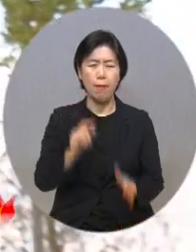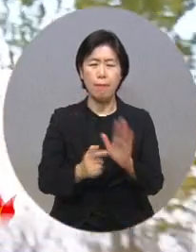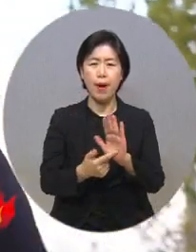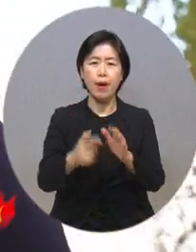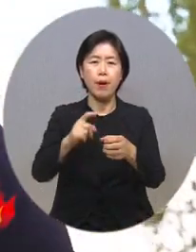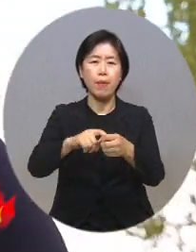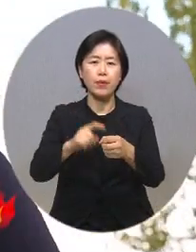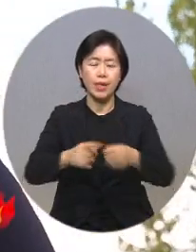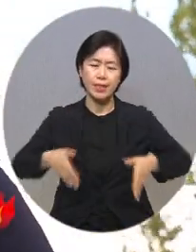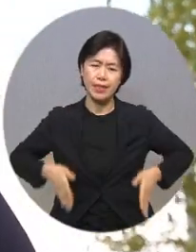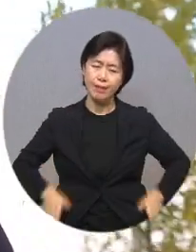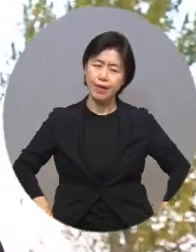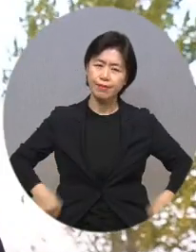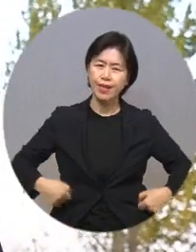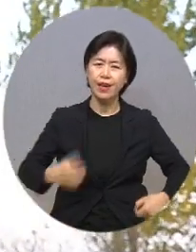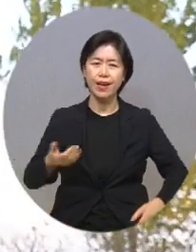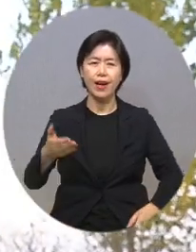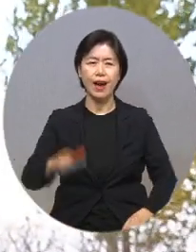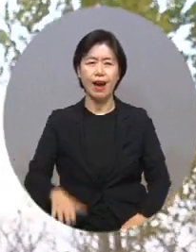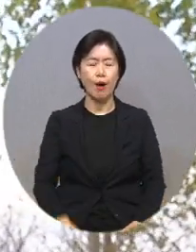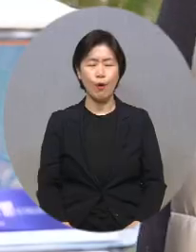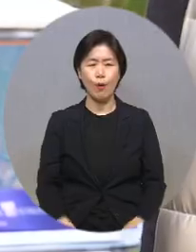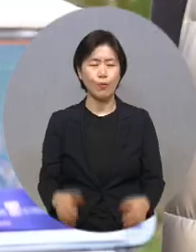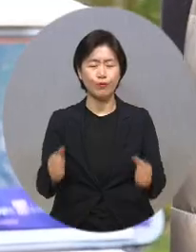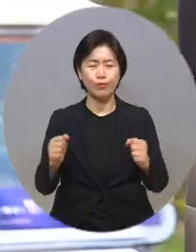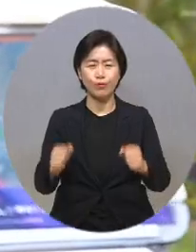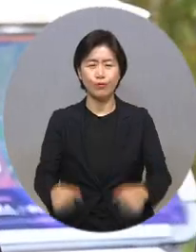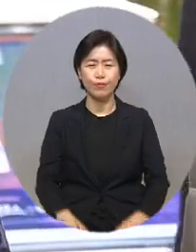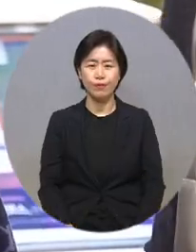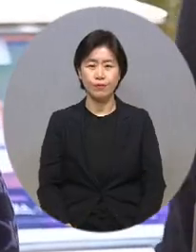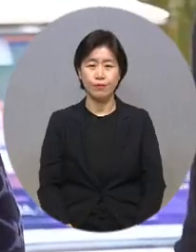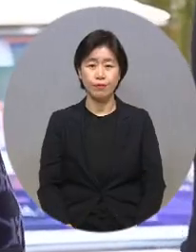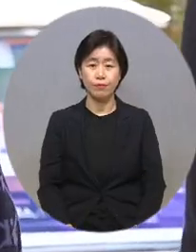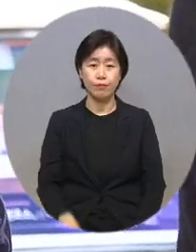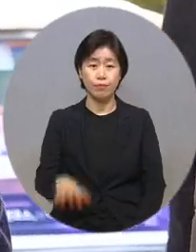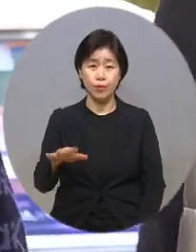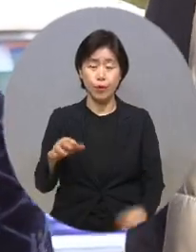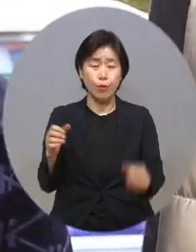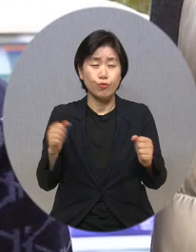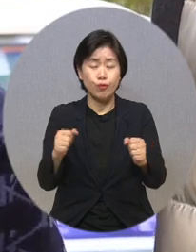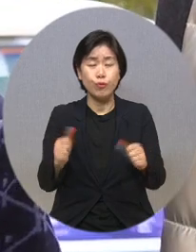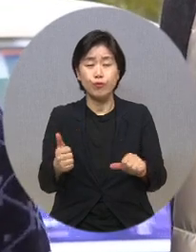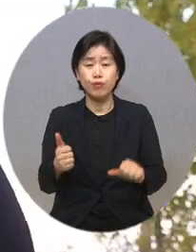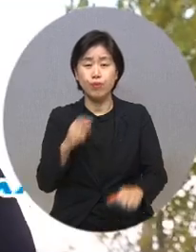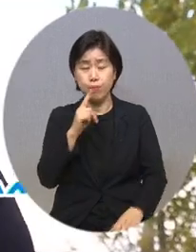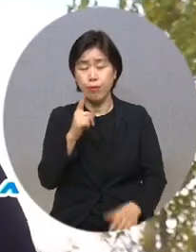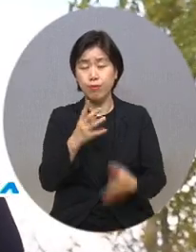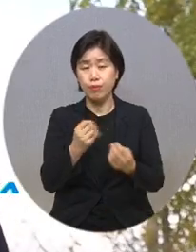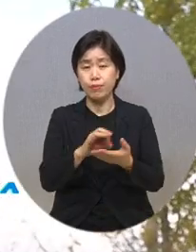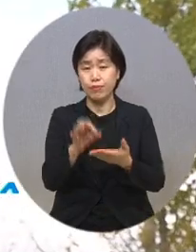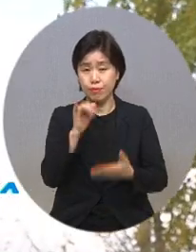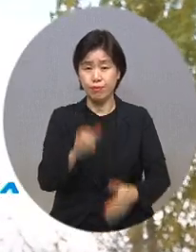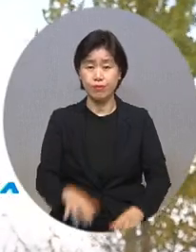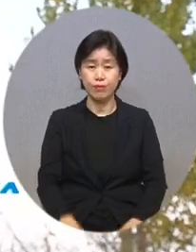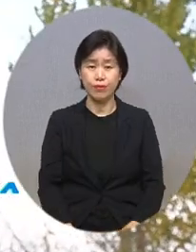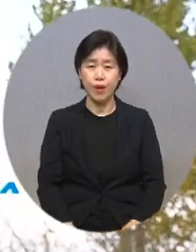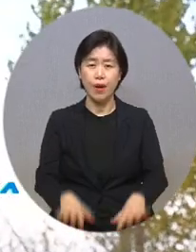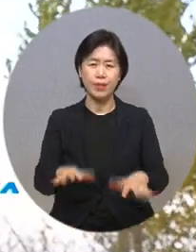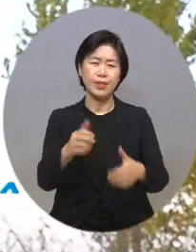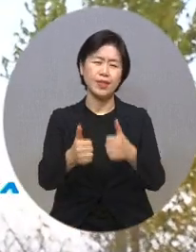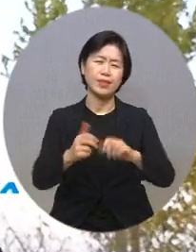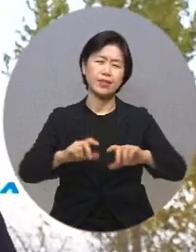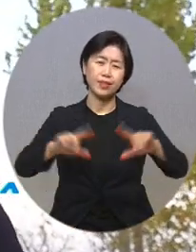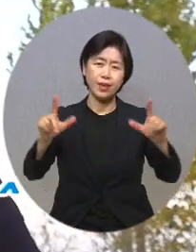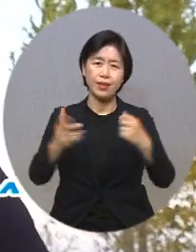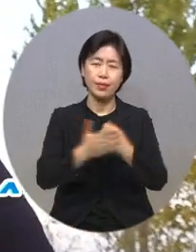그런 말 하면 안 된다고. 네. 얼어 죽겠습니다. 왜요? 많이 쓰는 말인데. 아니, 많이 썼는데 네. 오늘은 테스트라 네.